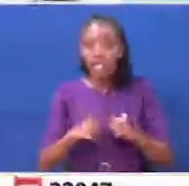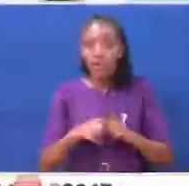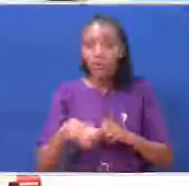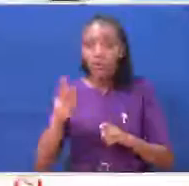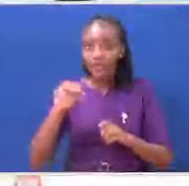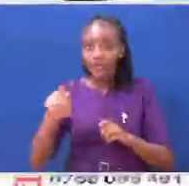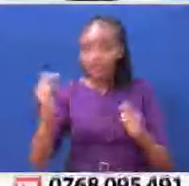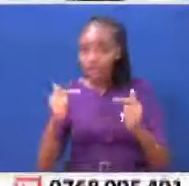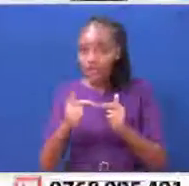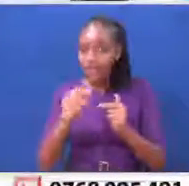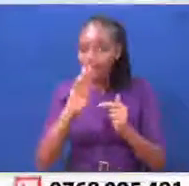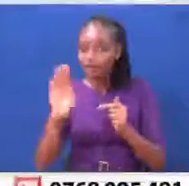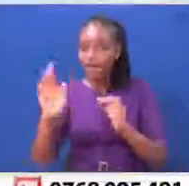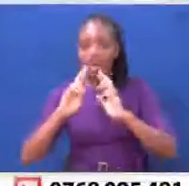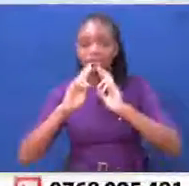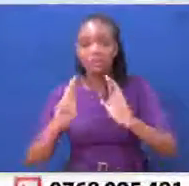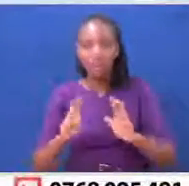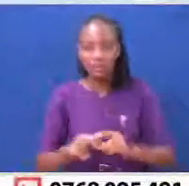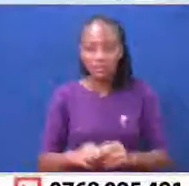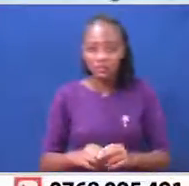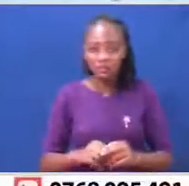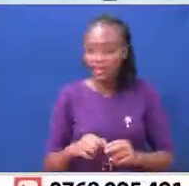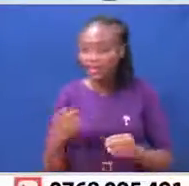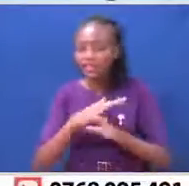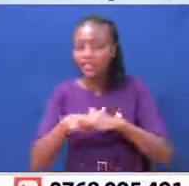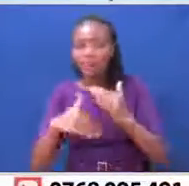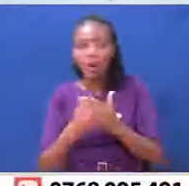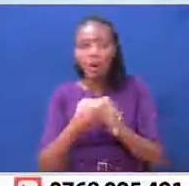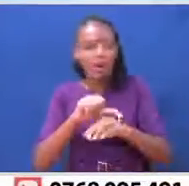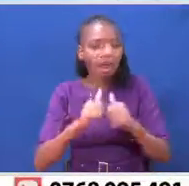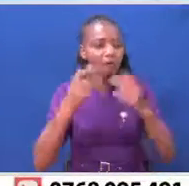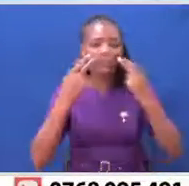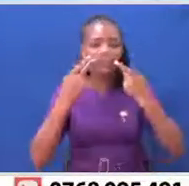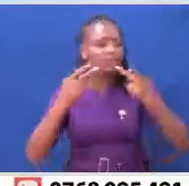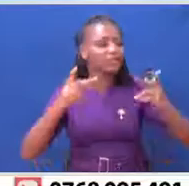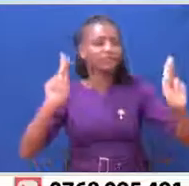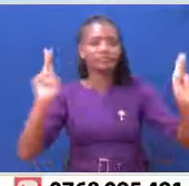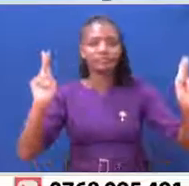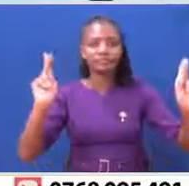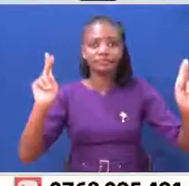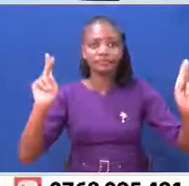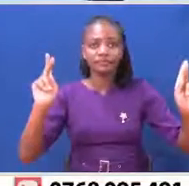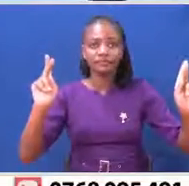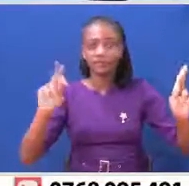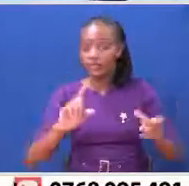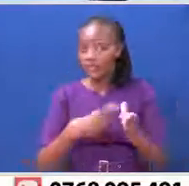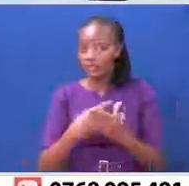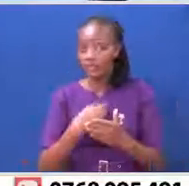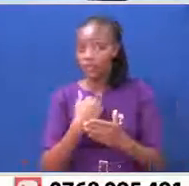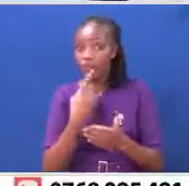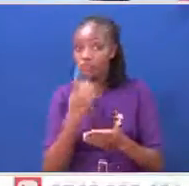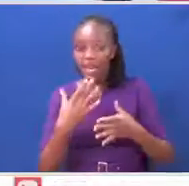huyo kupinga ripoti ya BBI. It's all about peace. Kwa hivyo file nigeakizia